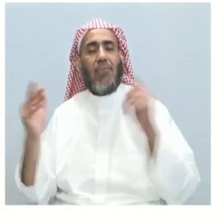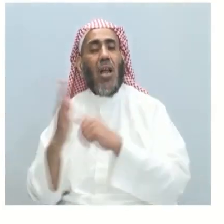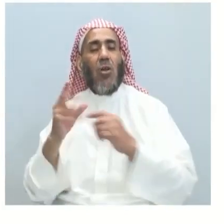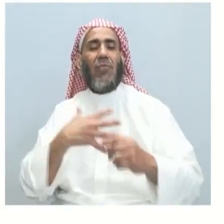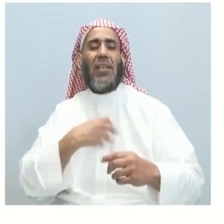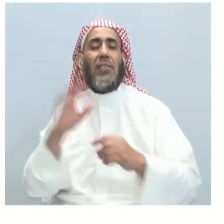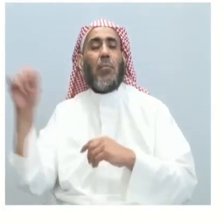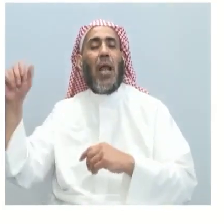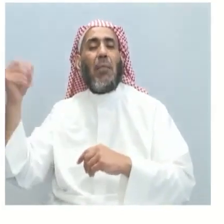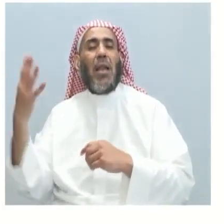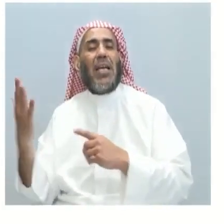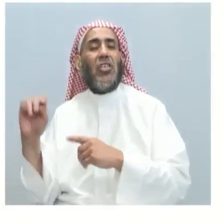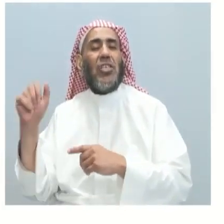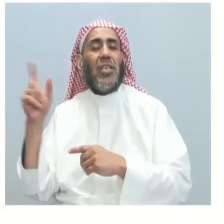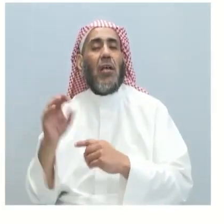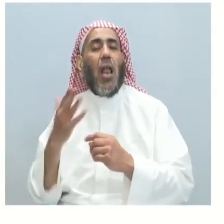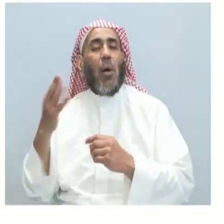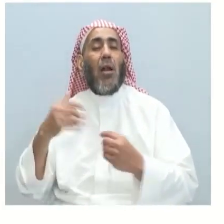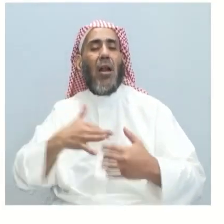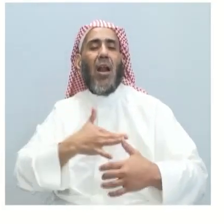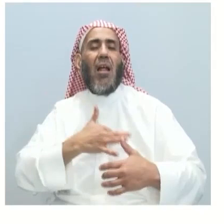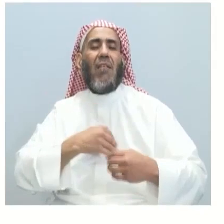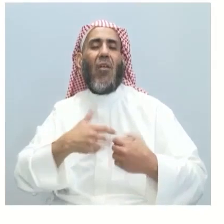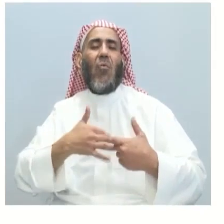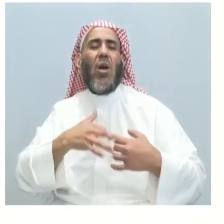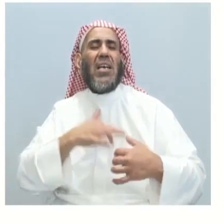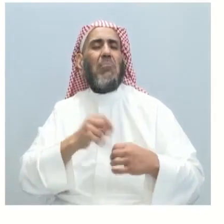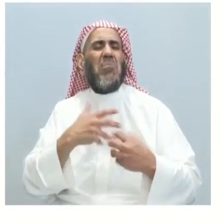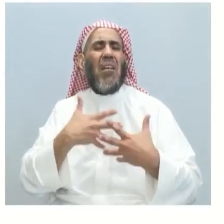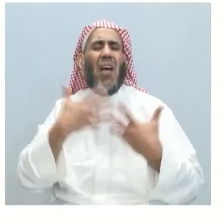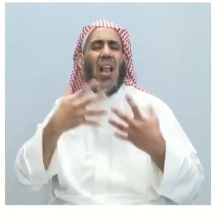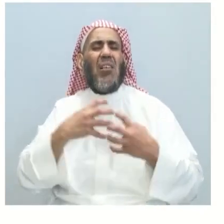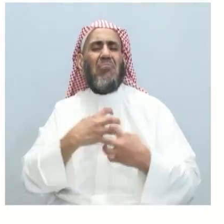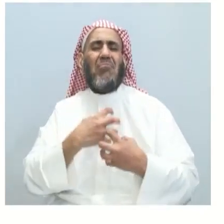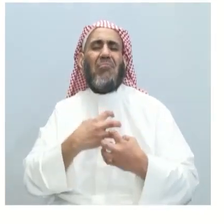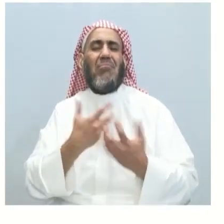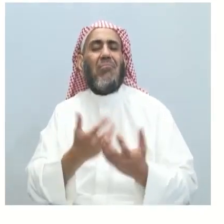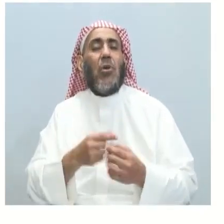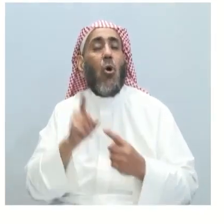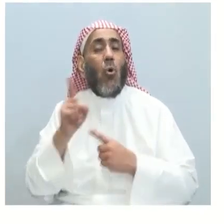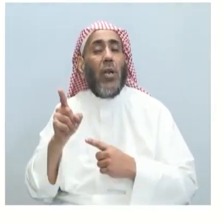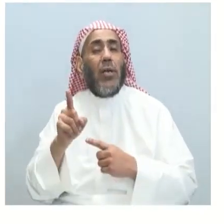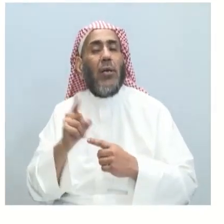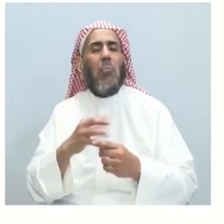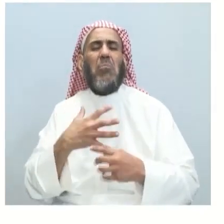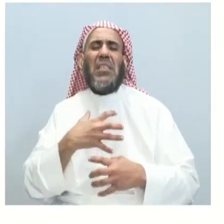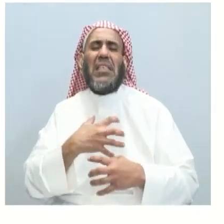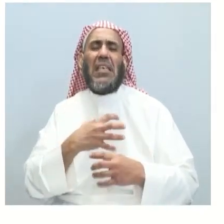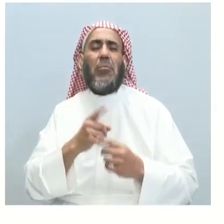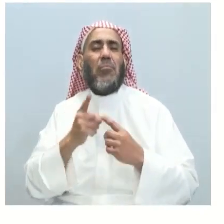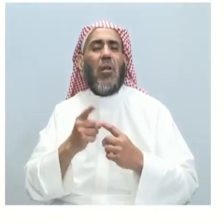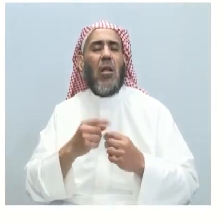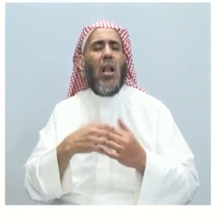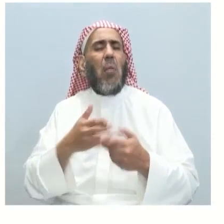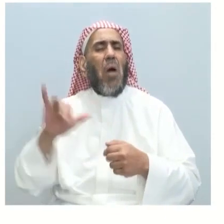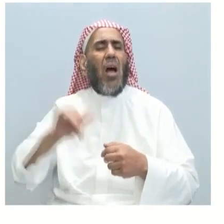نفسيه ابراهيم ناجي لما قال رفرف القلب متفائله متشائمه جميل احسنتم هنا طبعا متشائم لان هو لما